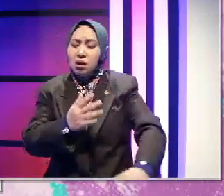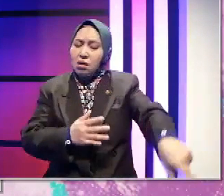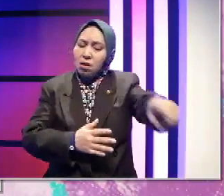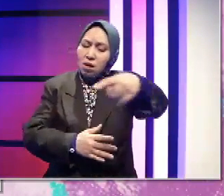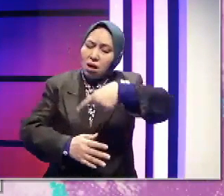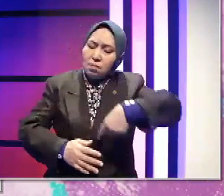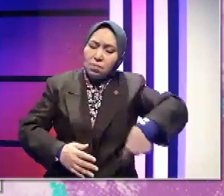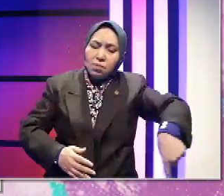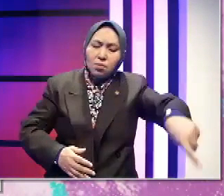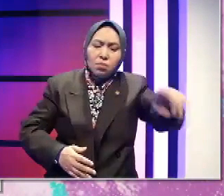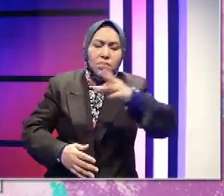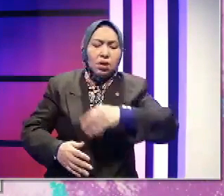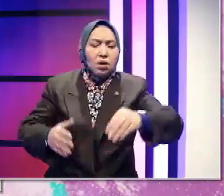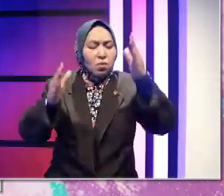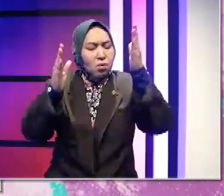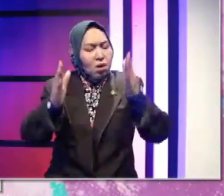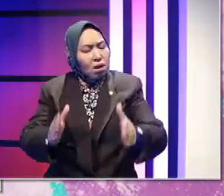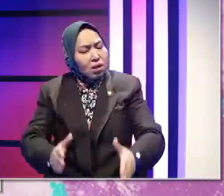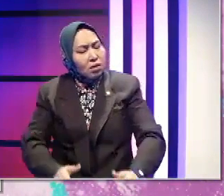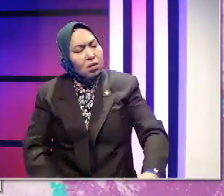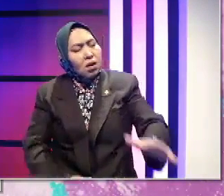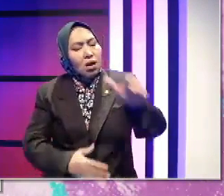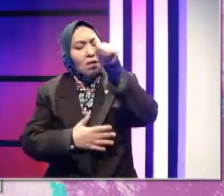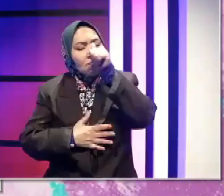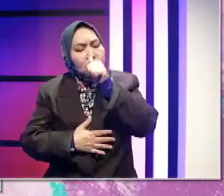والصابرين ونبلو